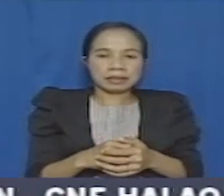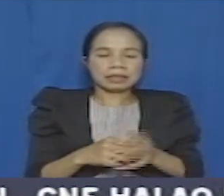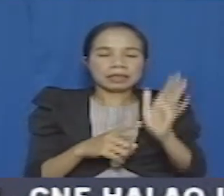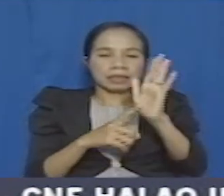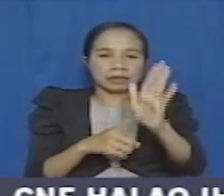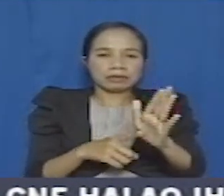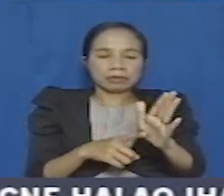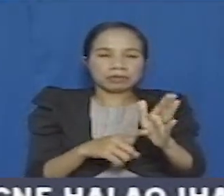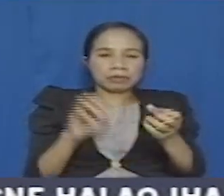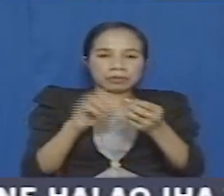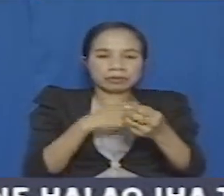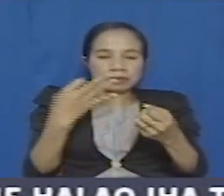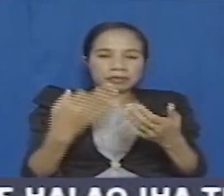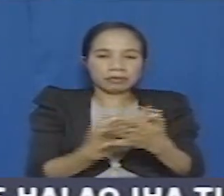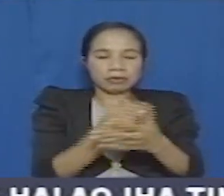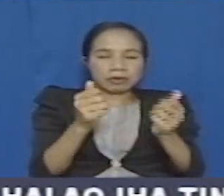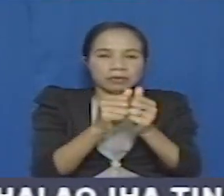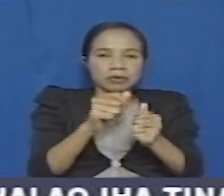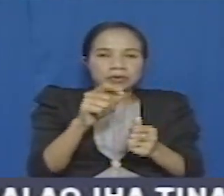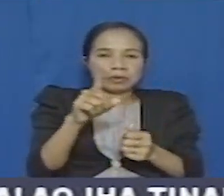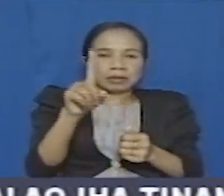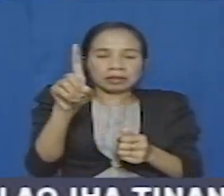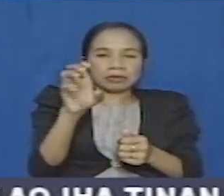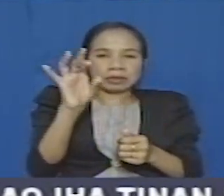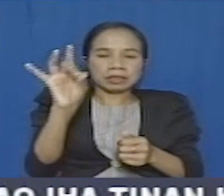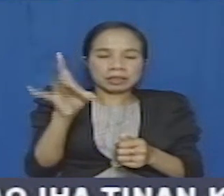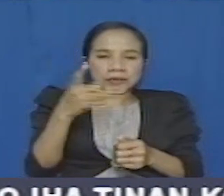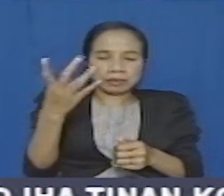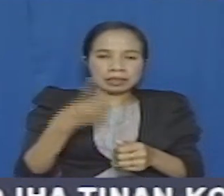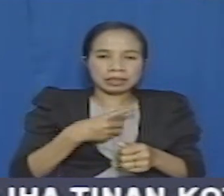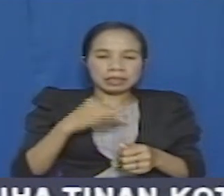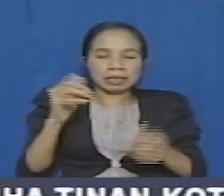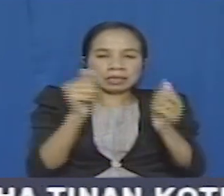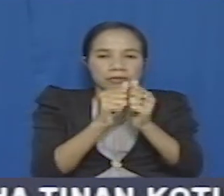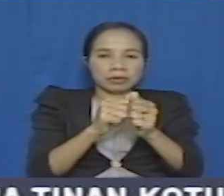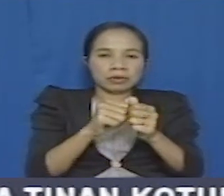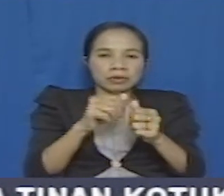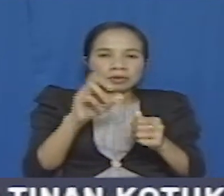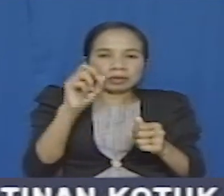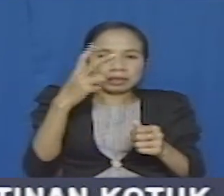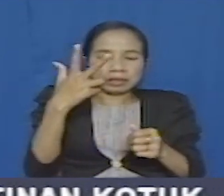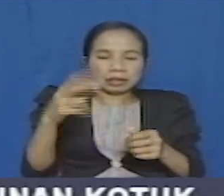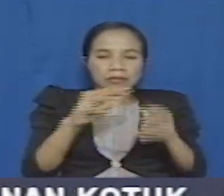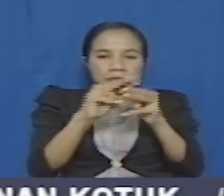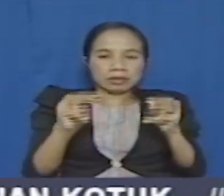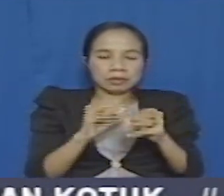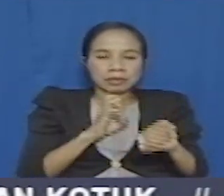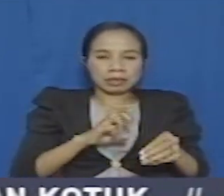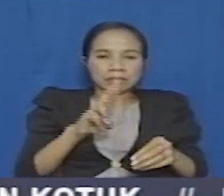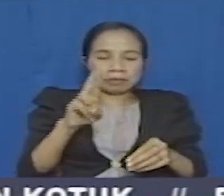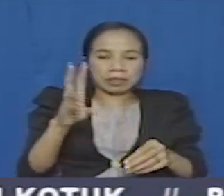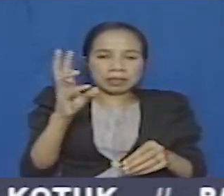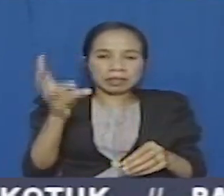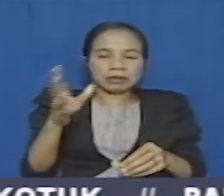Anúncio caso de tetafon, ramutuk atucida sanulo resin walu. Ia dili, ramutuk nain sanulo resin tolu, município Hermera